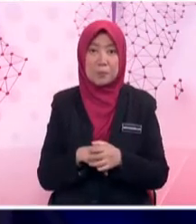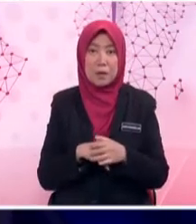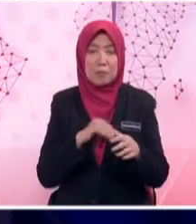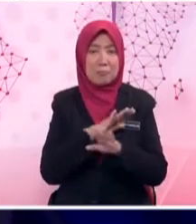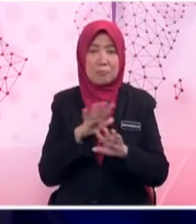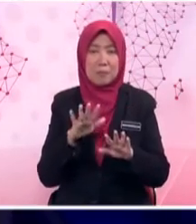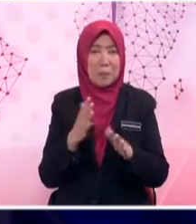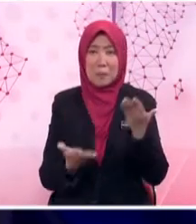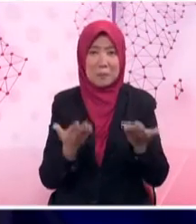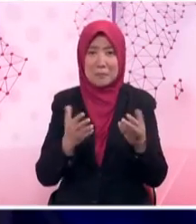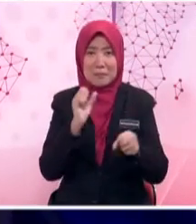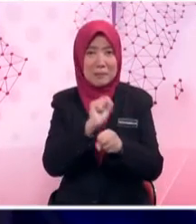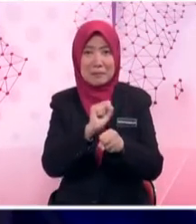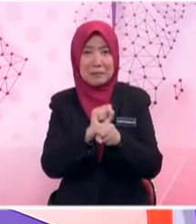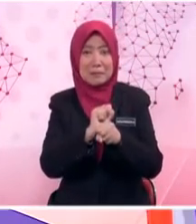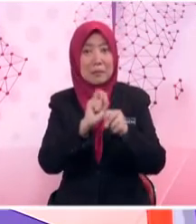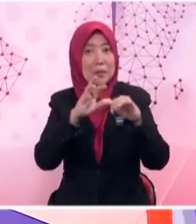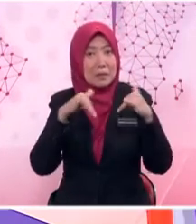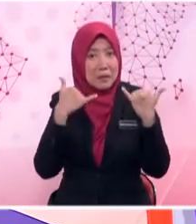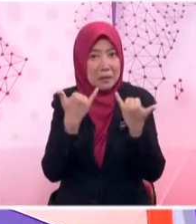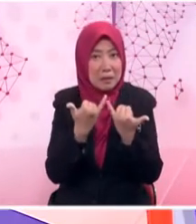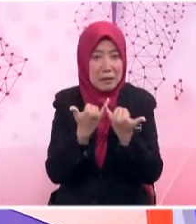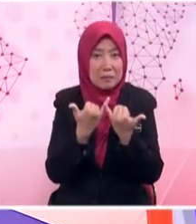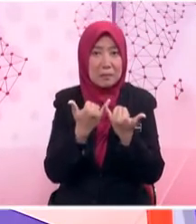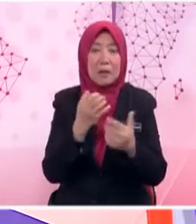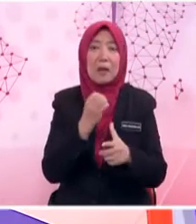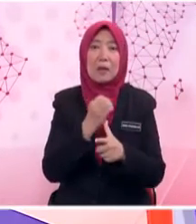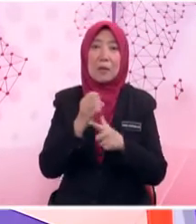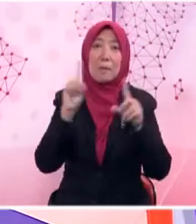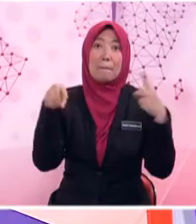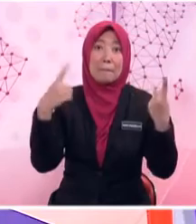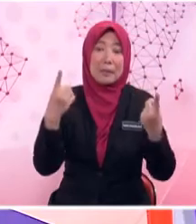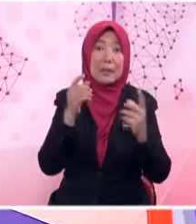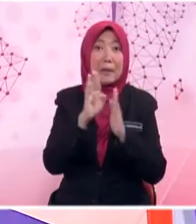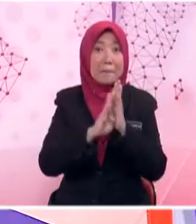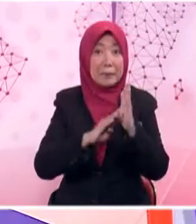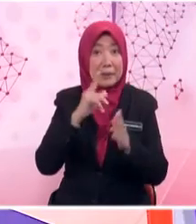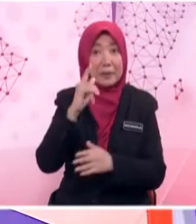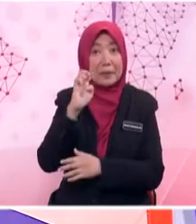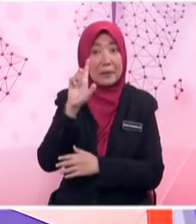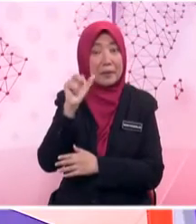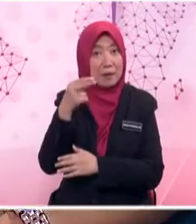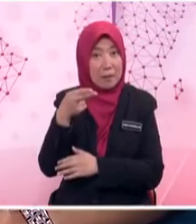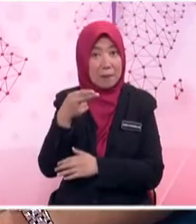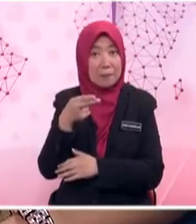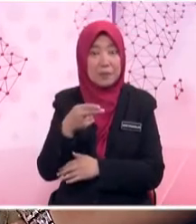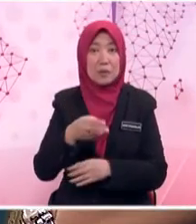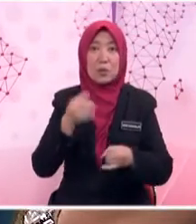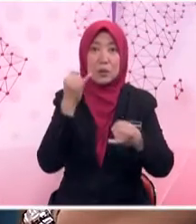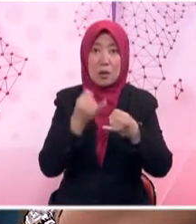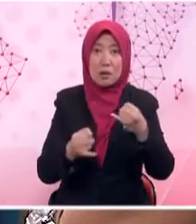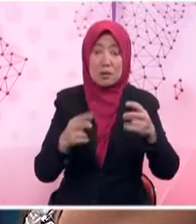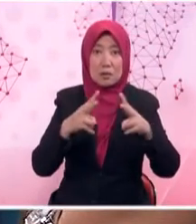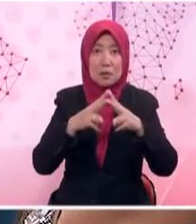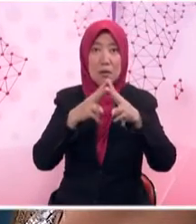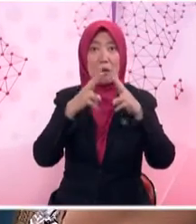di sebuah syarikat. Tak mungkin suka berkelah. Dan yang terakhir, kita ada sangat tebal. Ya,